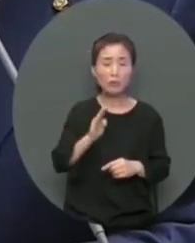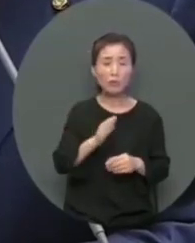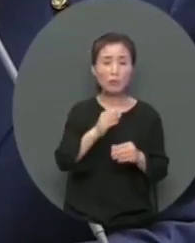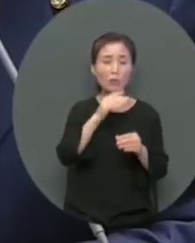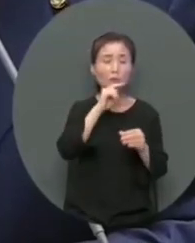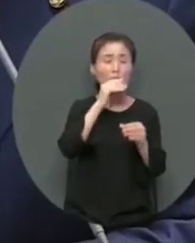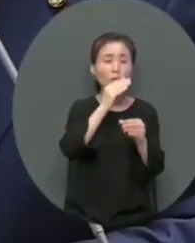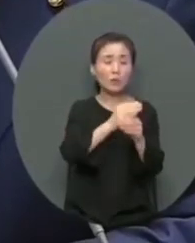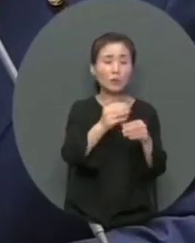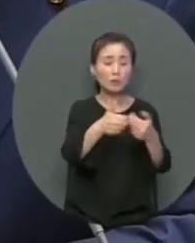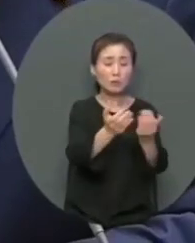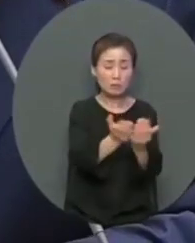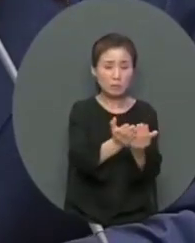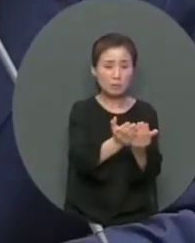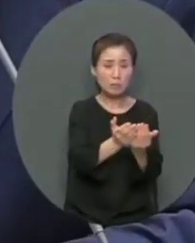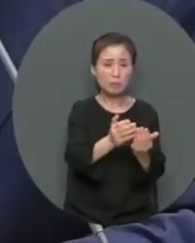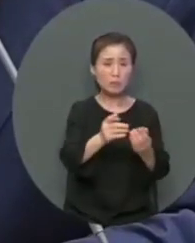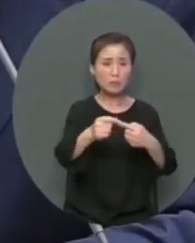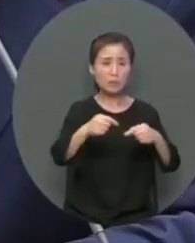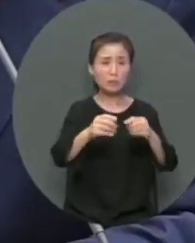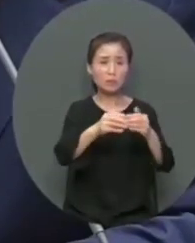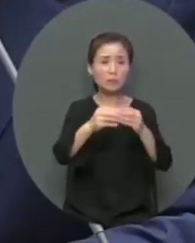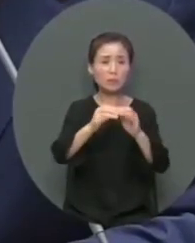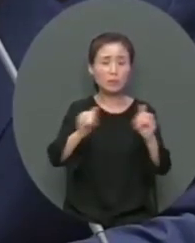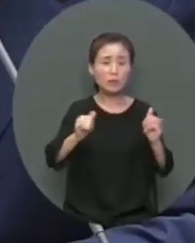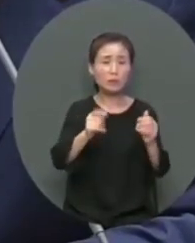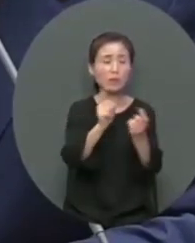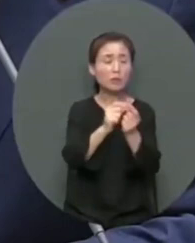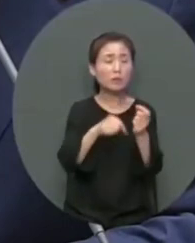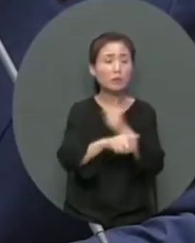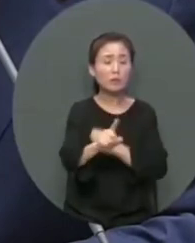공산당 출신 지도자들. 만약 의원님께서 그것이